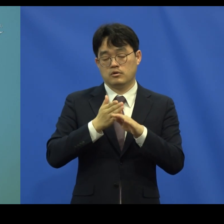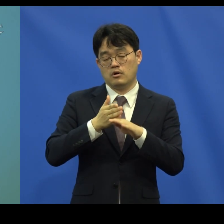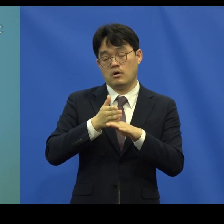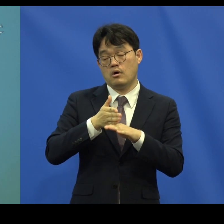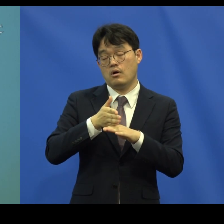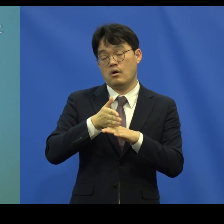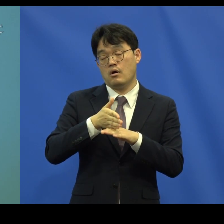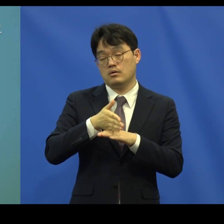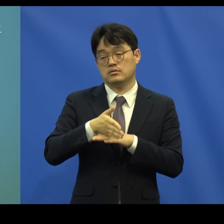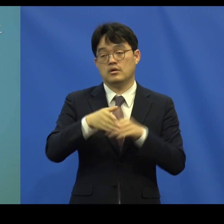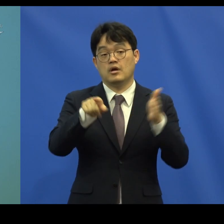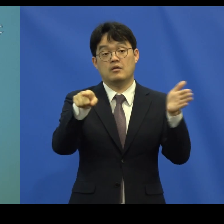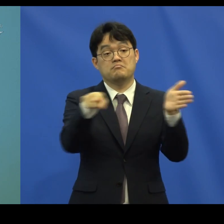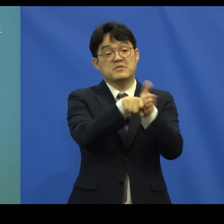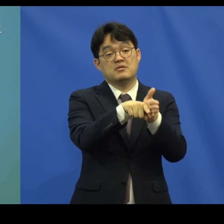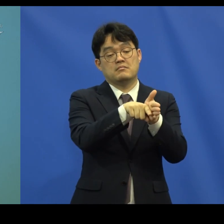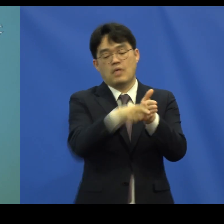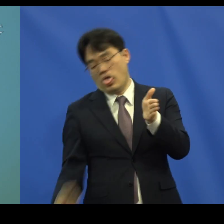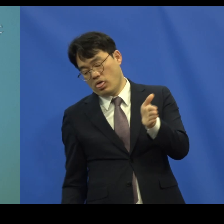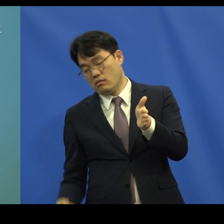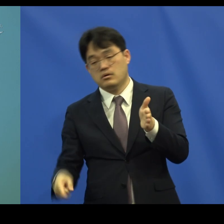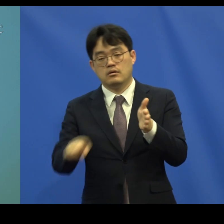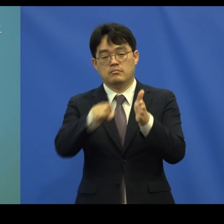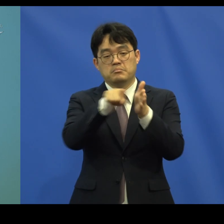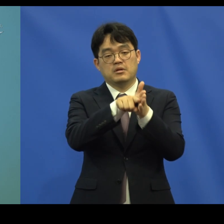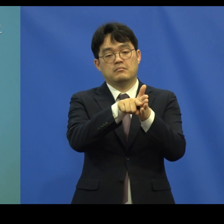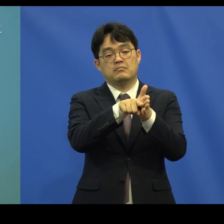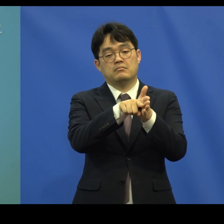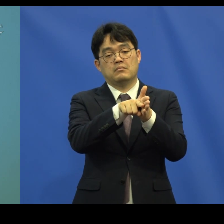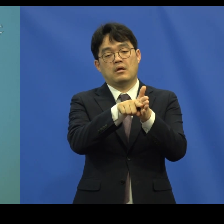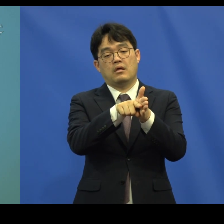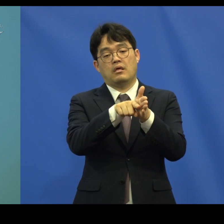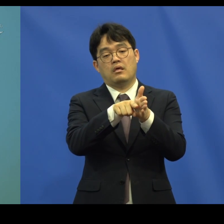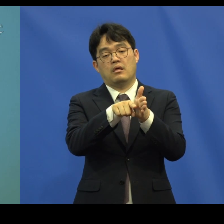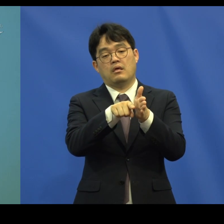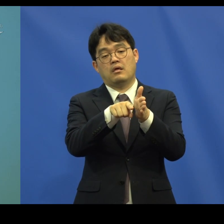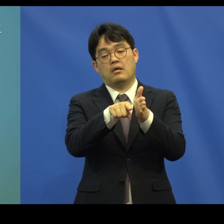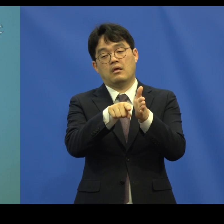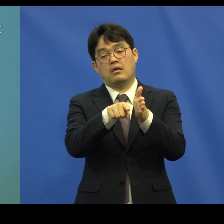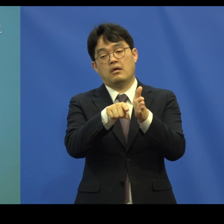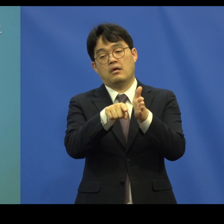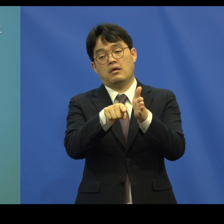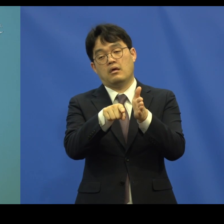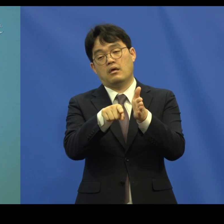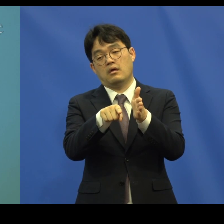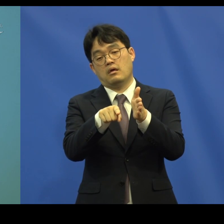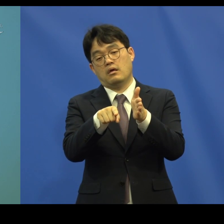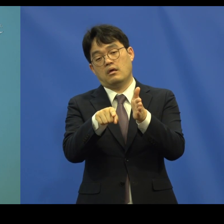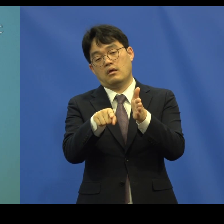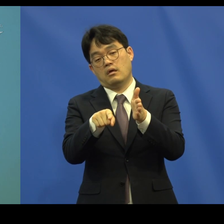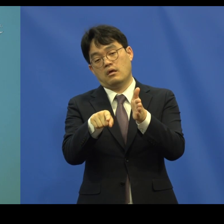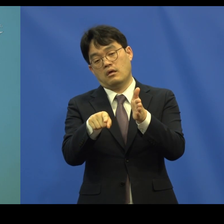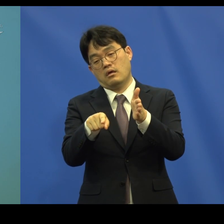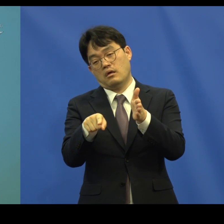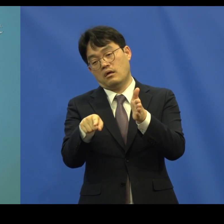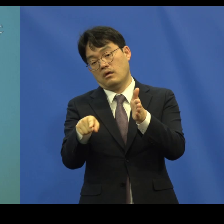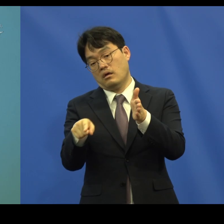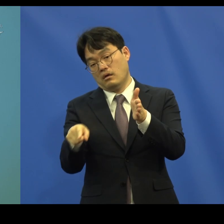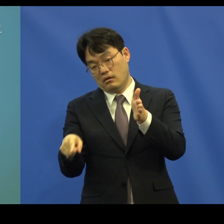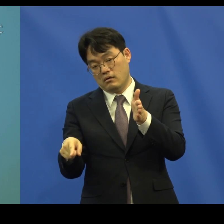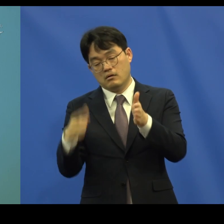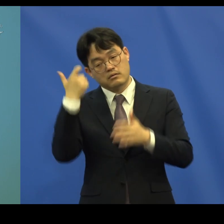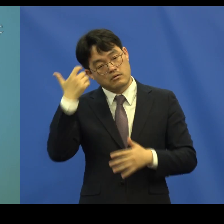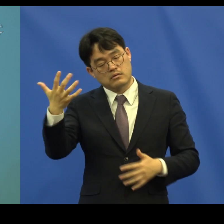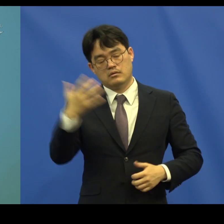느슨해지고 나도 모르게 형식적으로 돌아가고 신앙생활이 그냥 문화생활의 일부가 돼버려요. 그 영적인 나태가